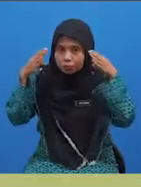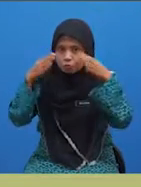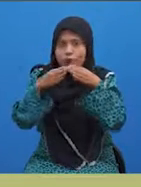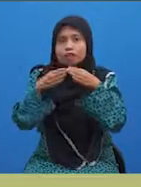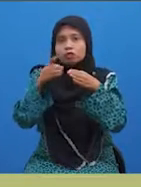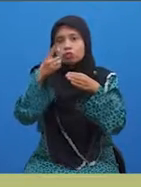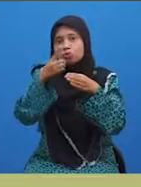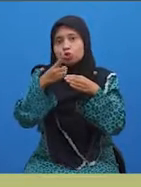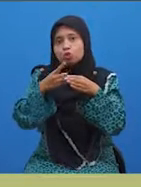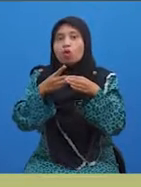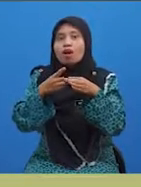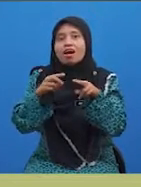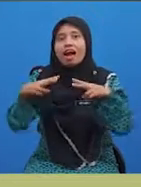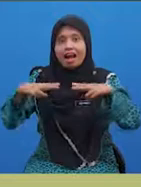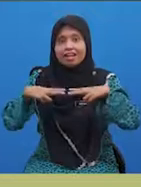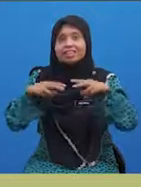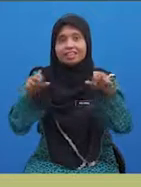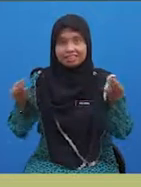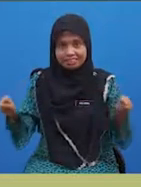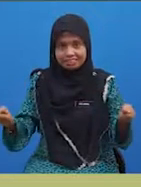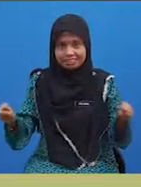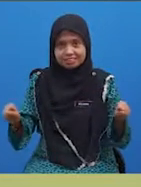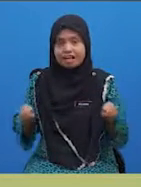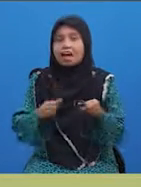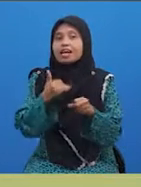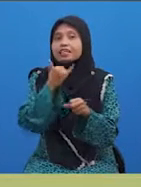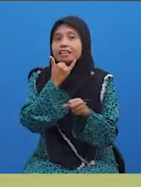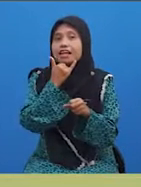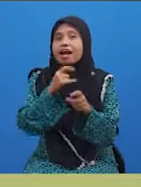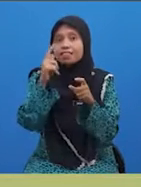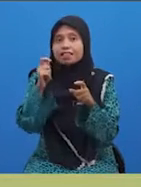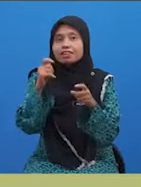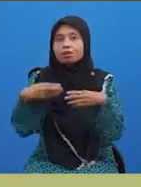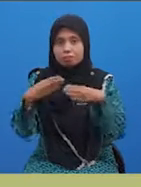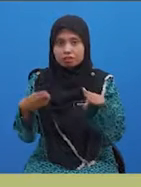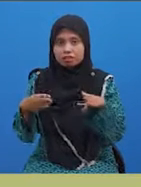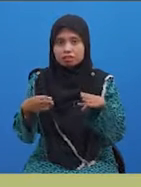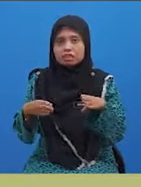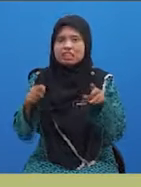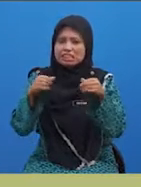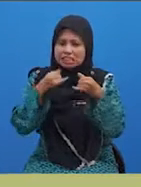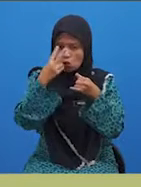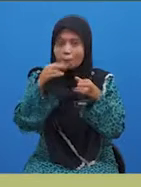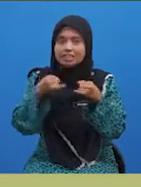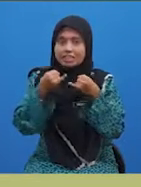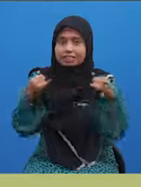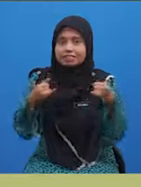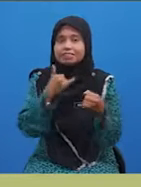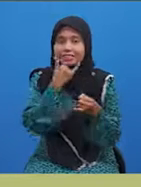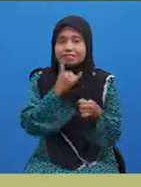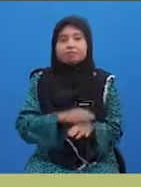untuk menganalisis kesalahan tata bahasa ini berdasarkan jenis-jenis kesalahannya.